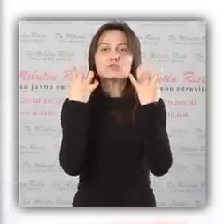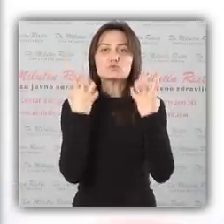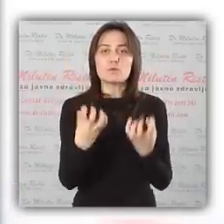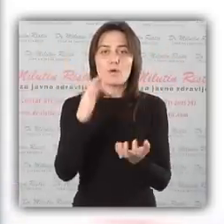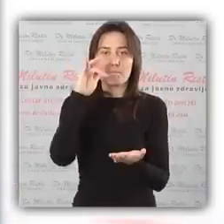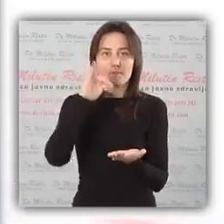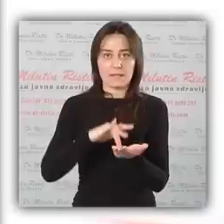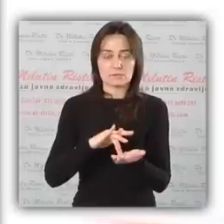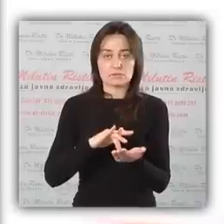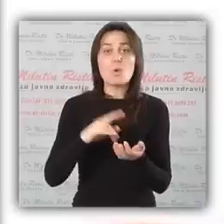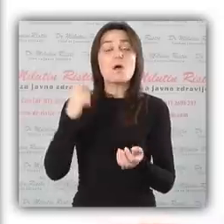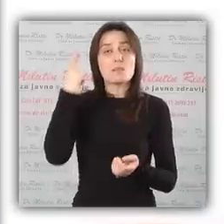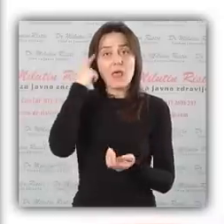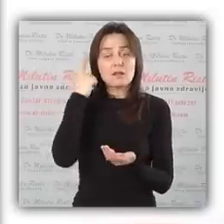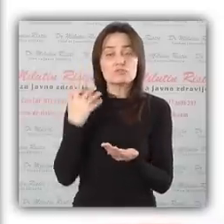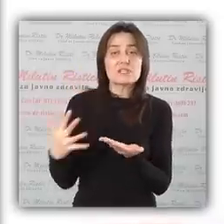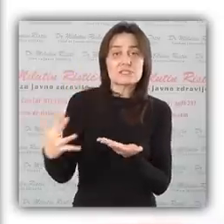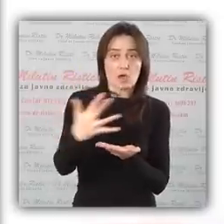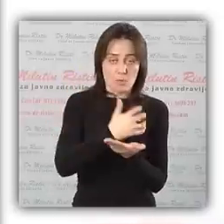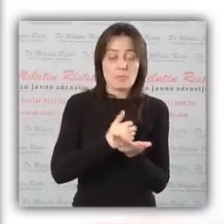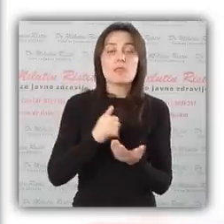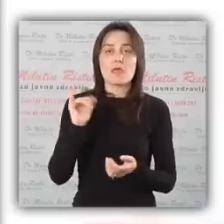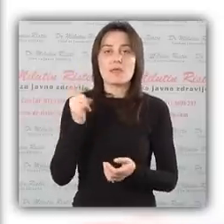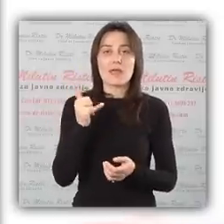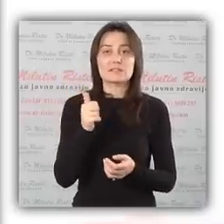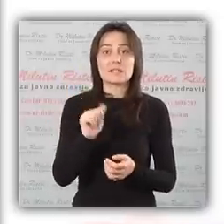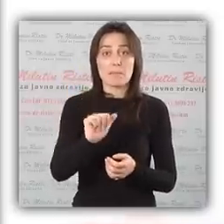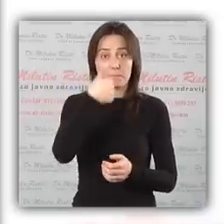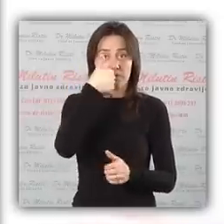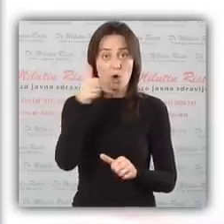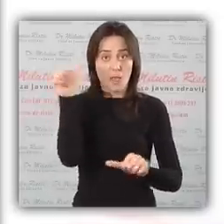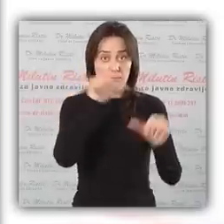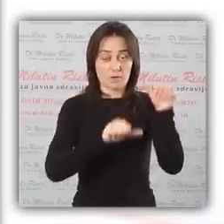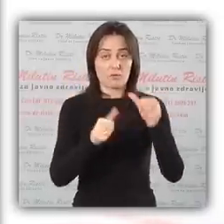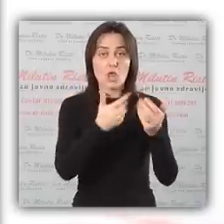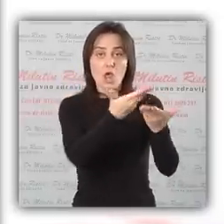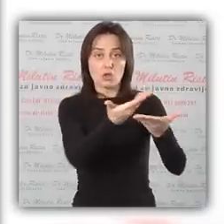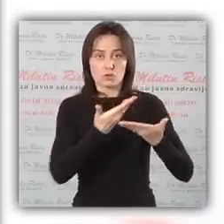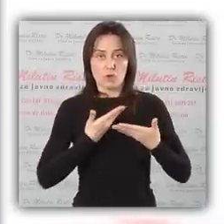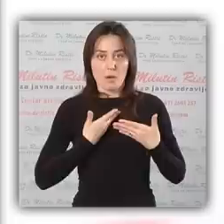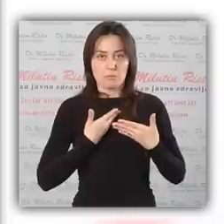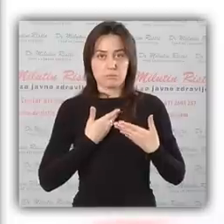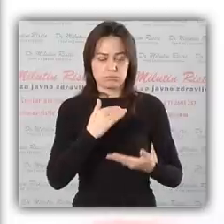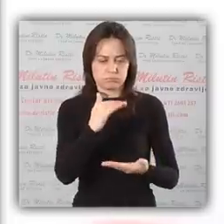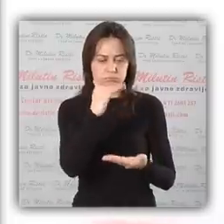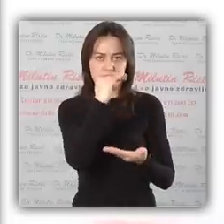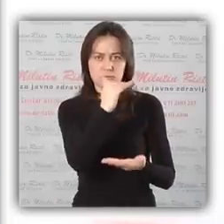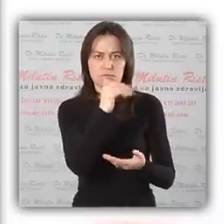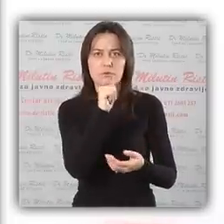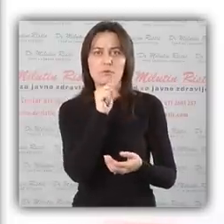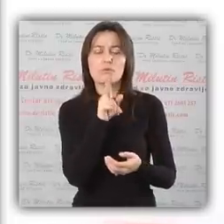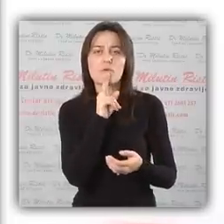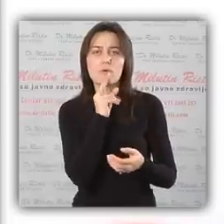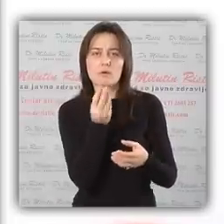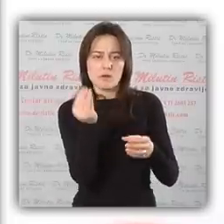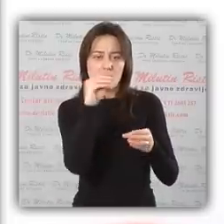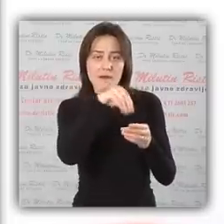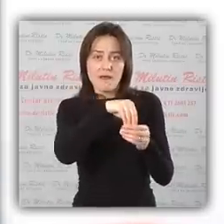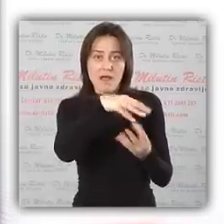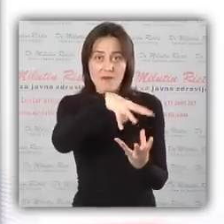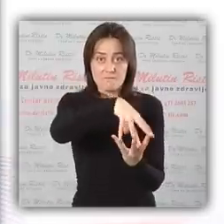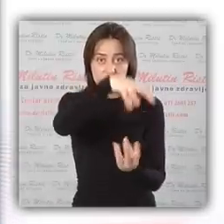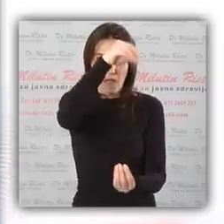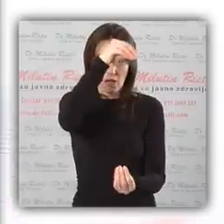tamnom i suvom mestu. Način sakupljanja jeste, najprije u laboratoriji ćete dobiti konzervans koji